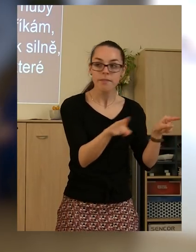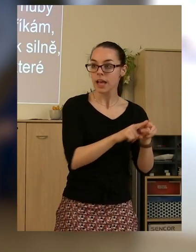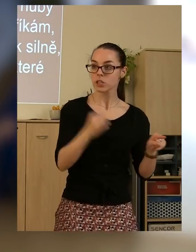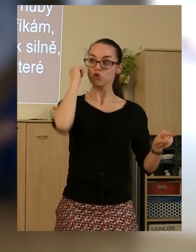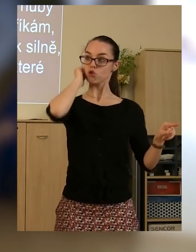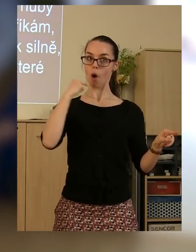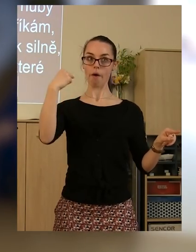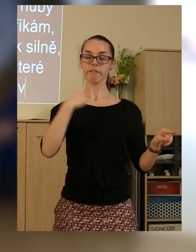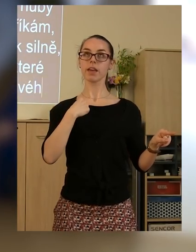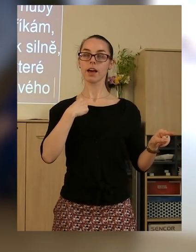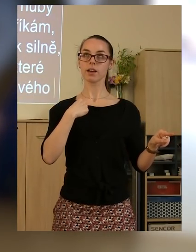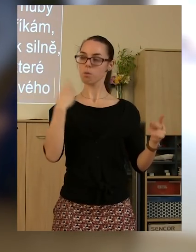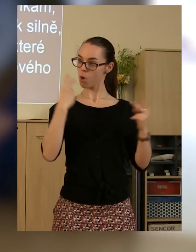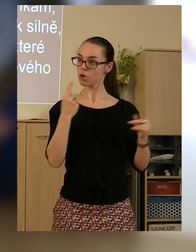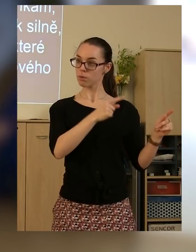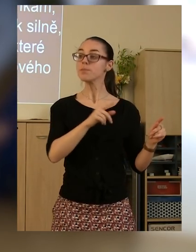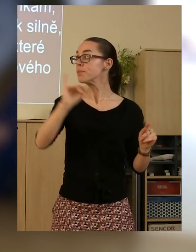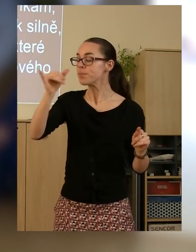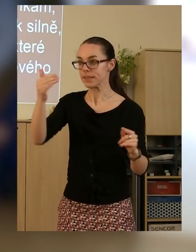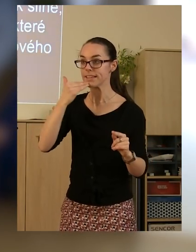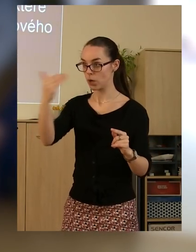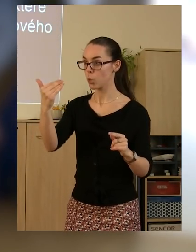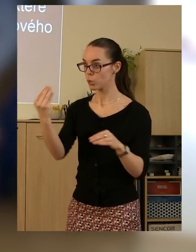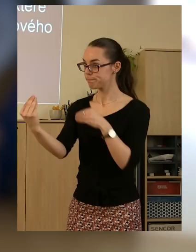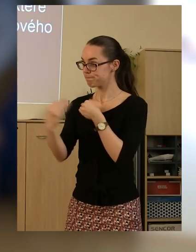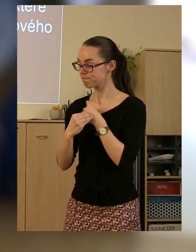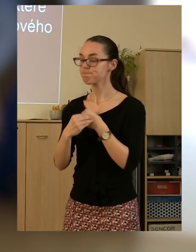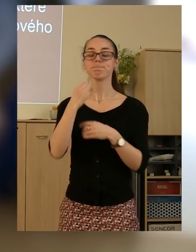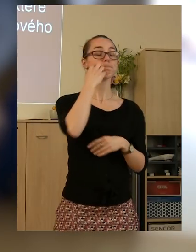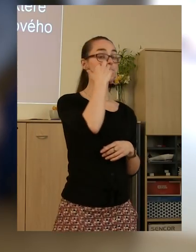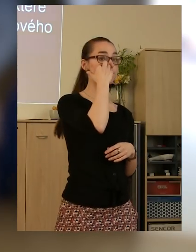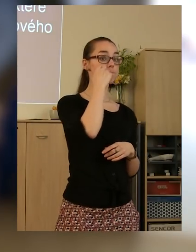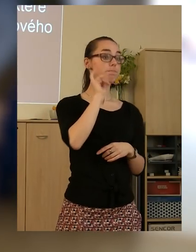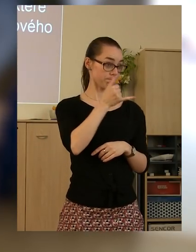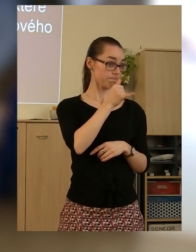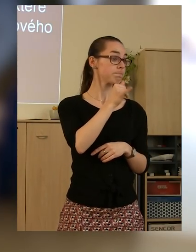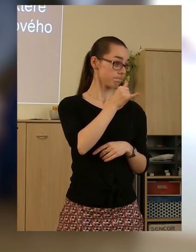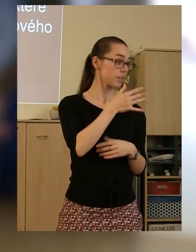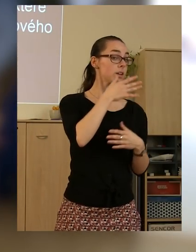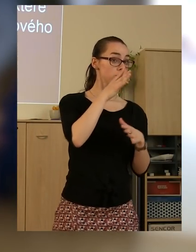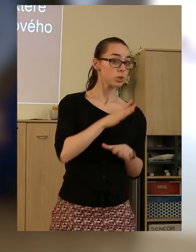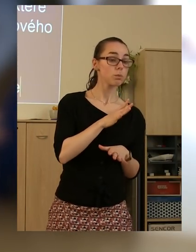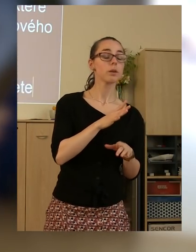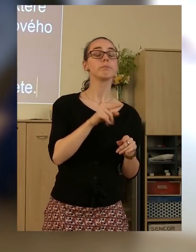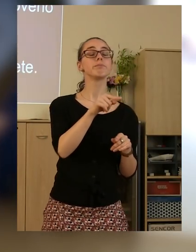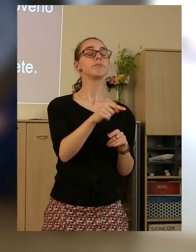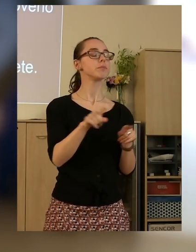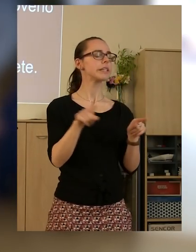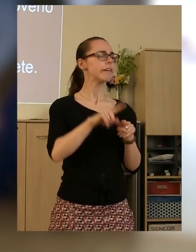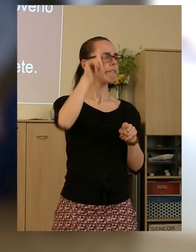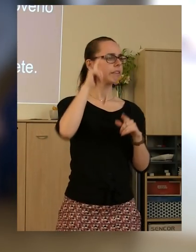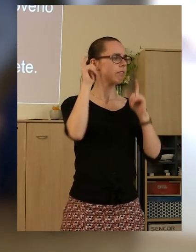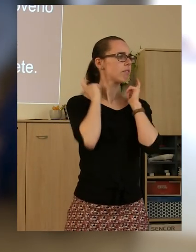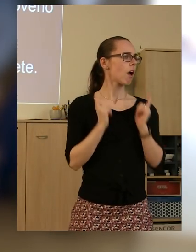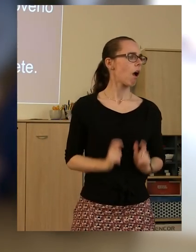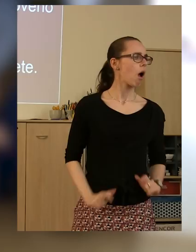Samozřejmě, ale jako to jsem rád, že to upřesňujete, protože samozřejmě, když se sleduje třeba inervace lidského těla v